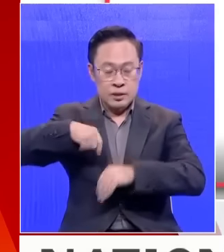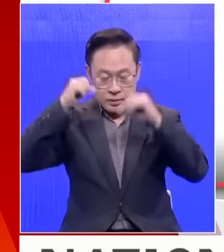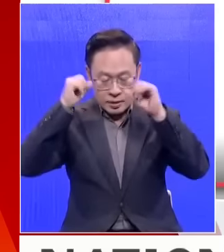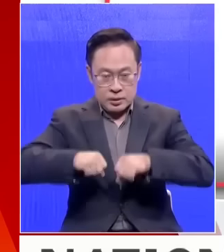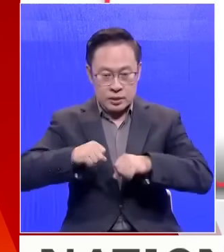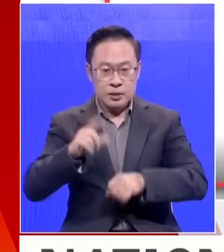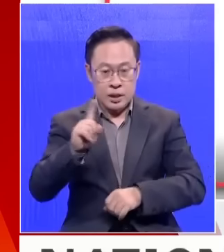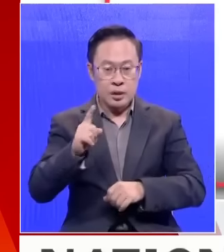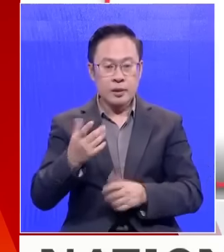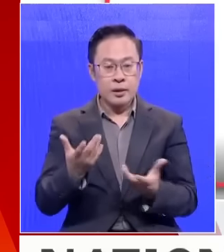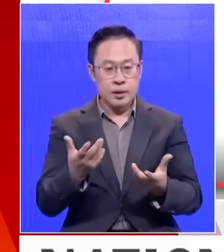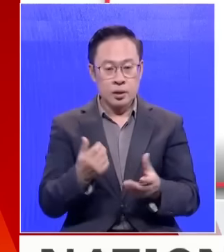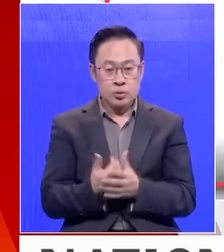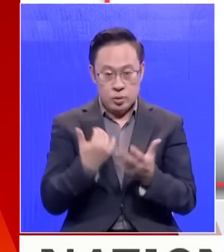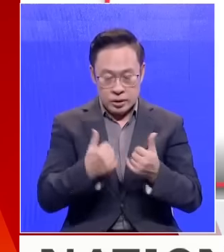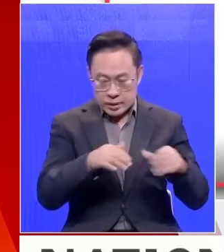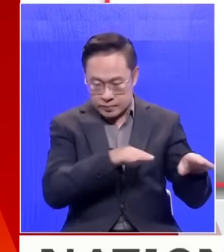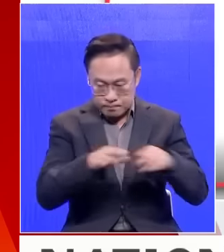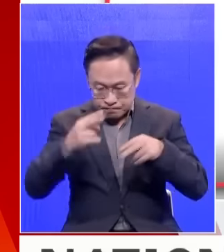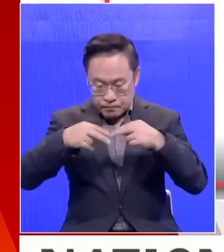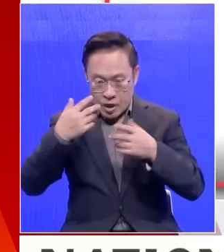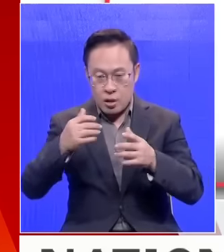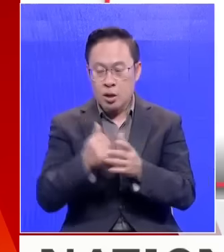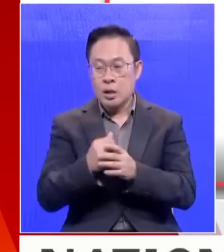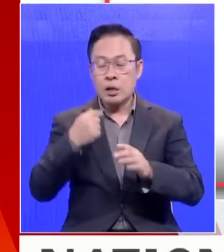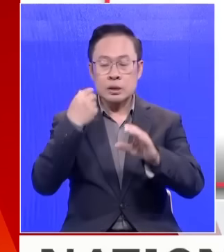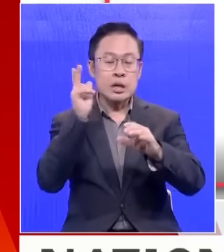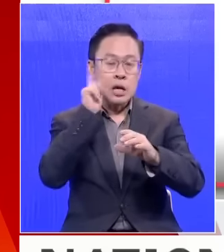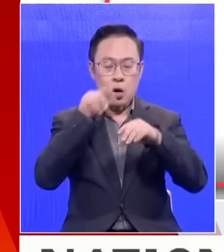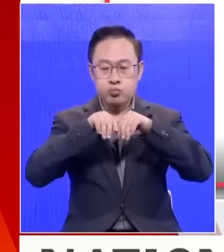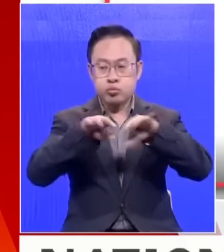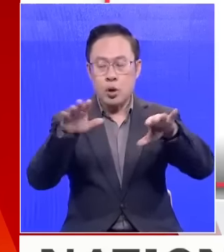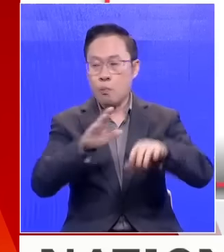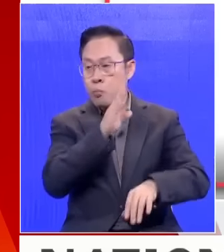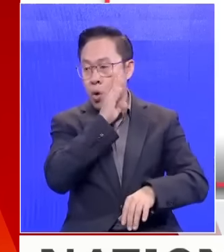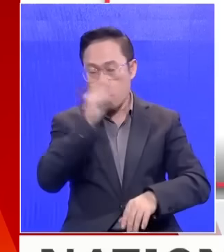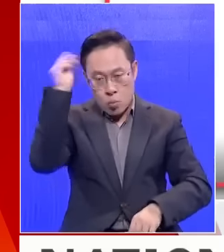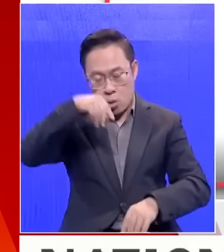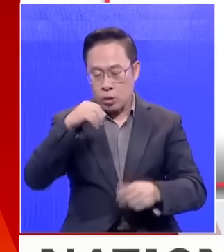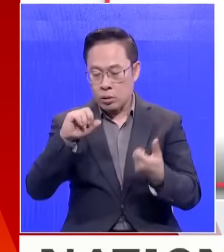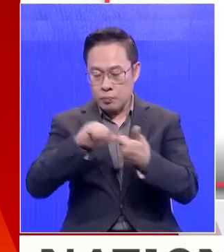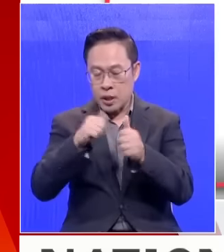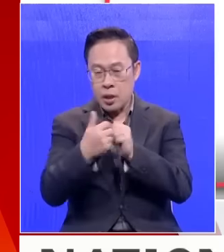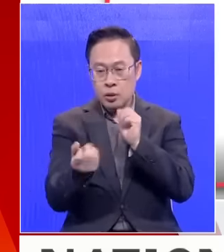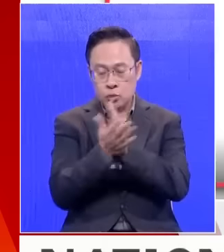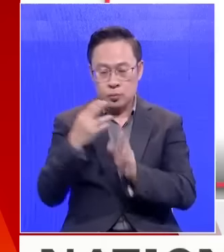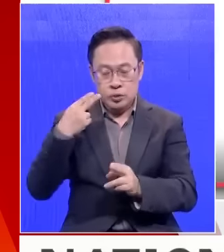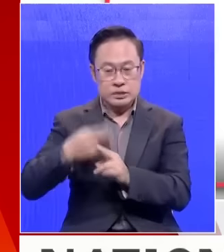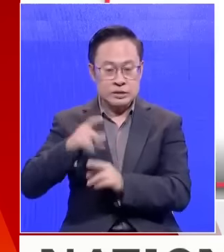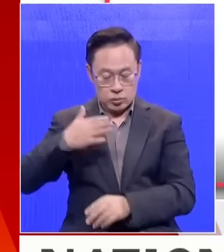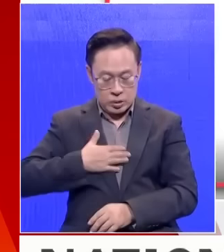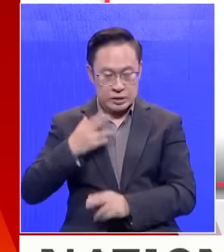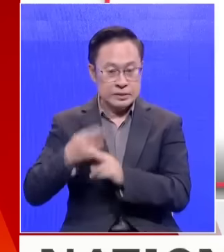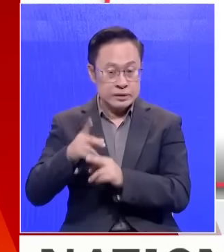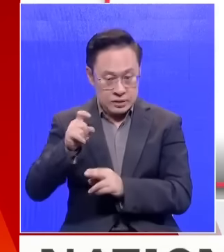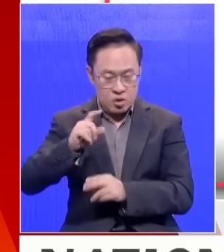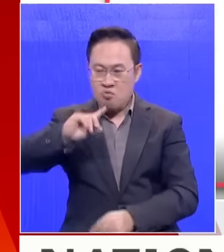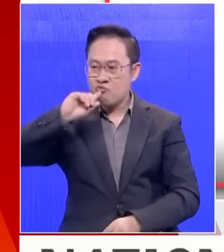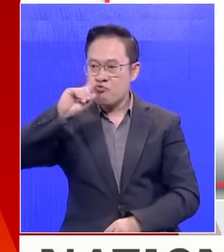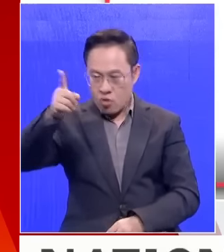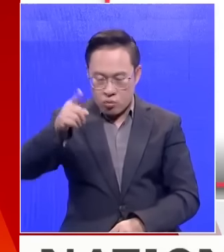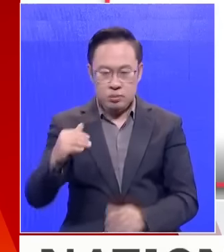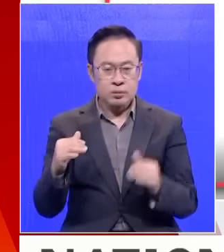ทนายแล้วในการที่จะสืบสวนคนไหนส่งข่าวปล่อยข่าวสร้างความเสียหายจะดำเนินการค่ะส่วนเรื่องของการชี้แจงไม่ต้องห่วงเพราะว่